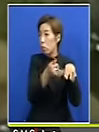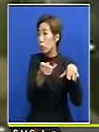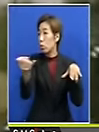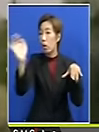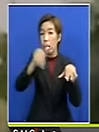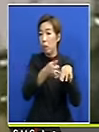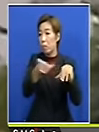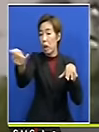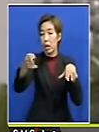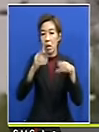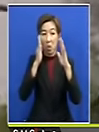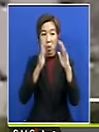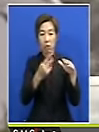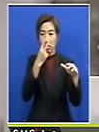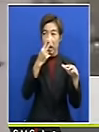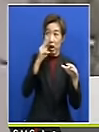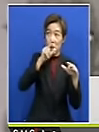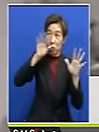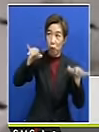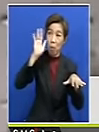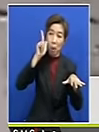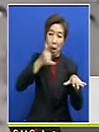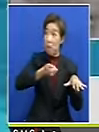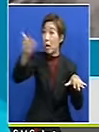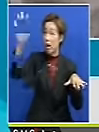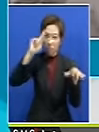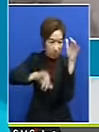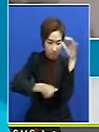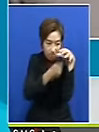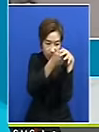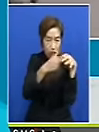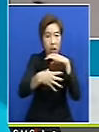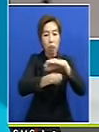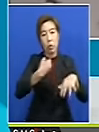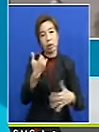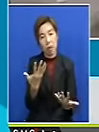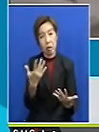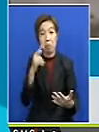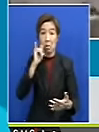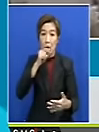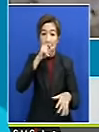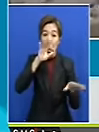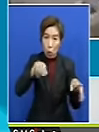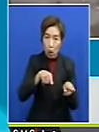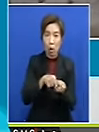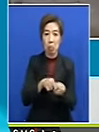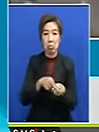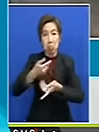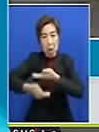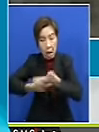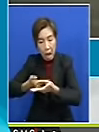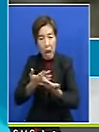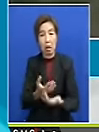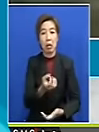เขาก็จะใช้จังหวะนี้นะครับไปขโมยนกเงือกนะครับก็จับไปทำเป็นอาหารนะครับนำลูกนกไปข